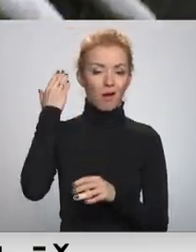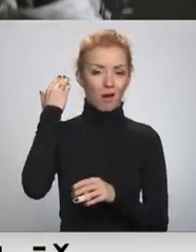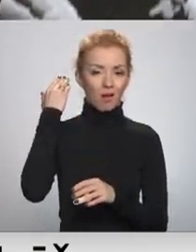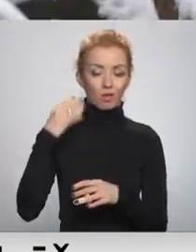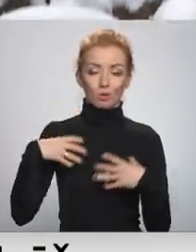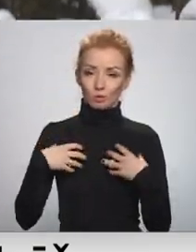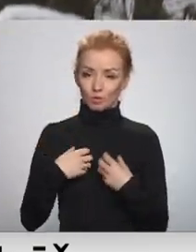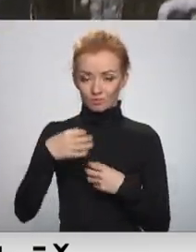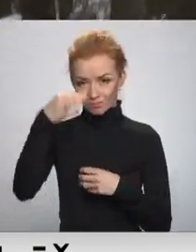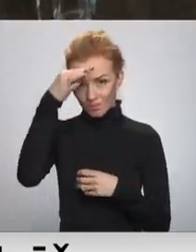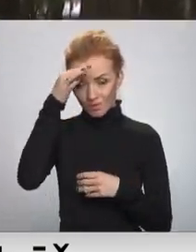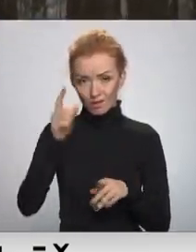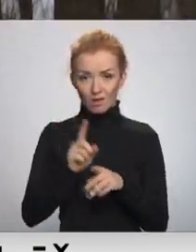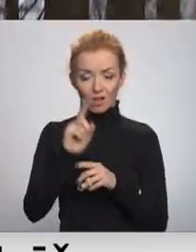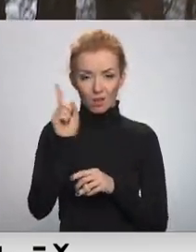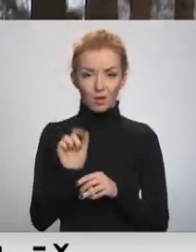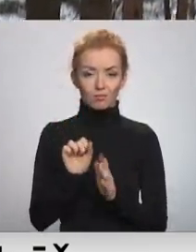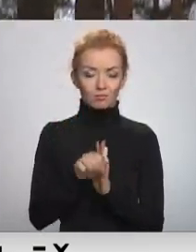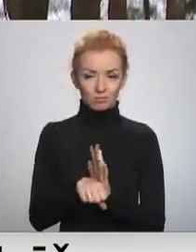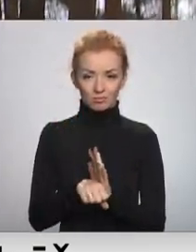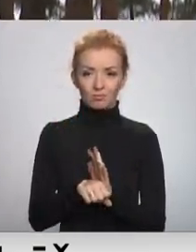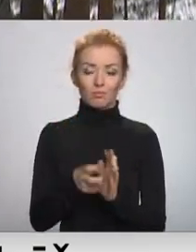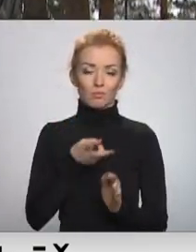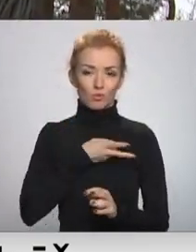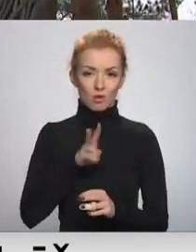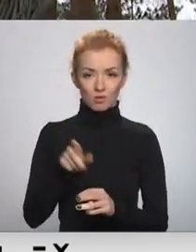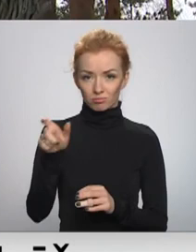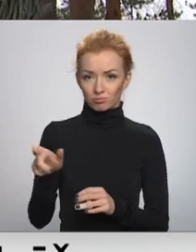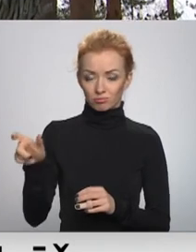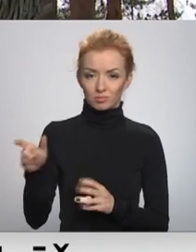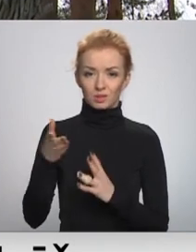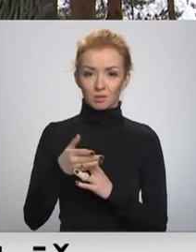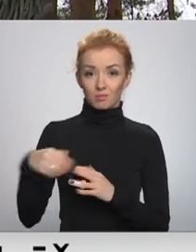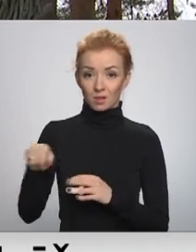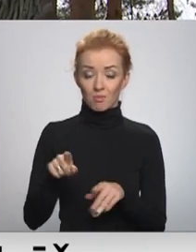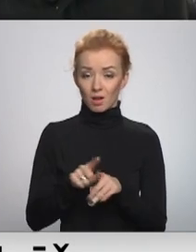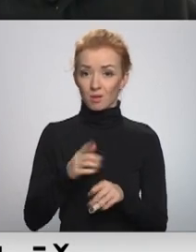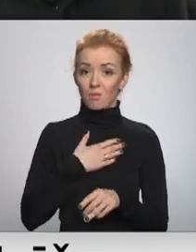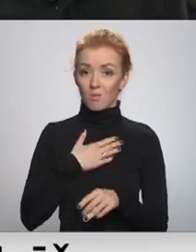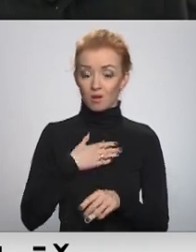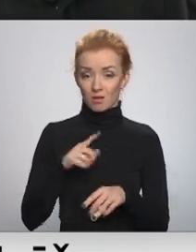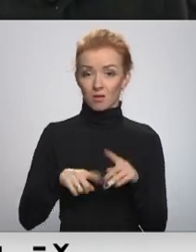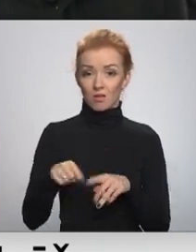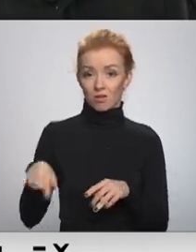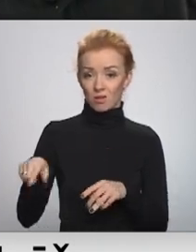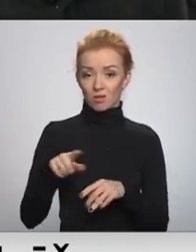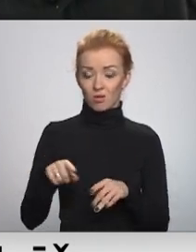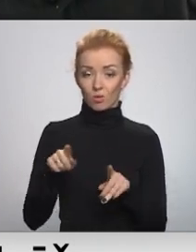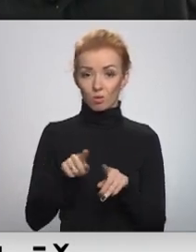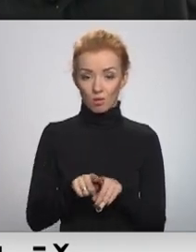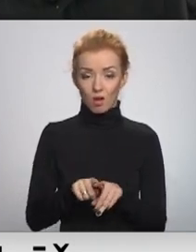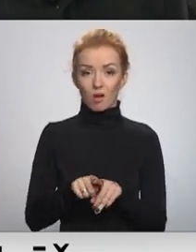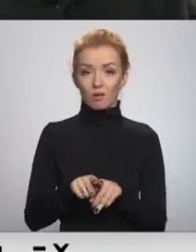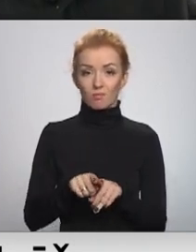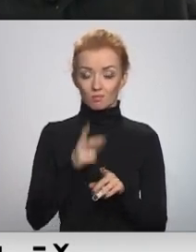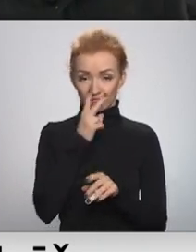Skumjās pieminot holokaustā bojā gājušos upurus, kuru vidū ir arī manas ģimenes locekļi. Un atskatoties